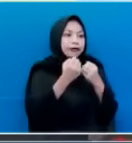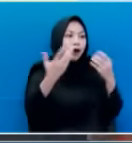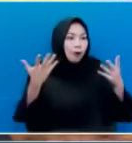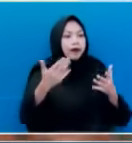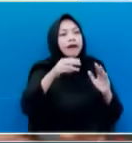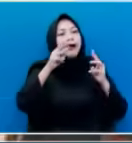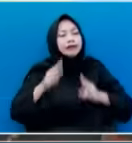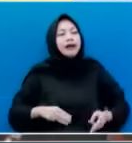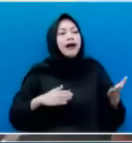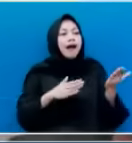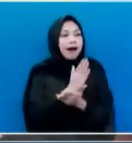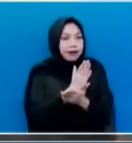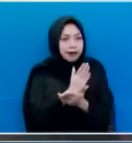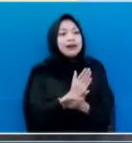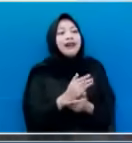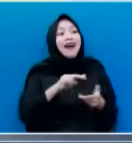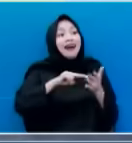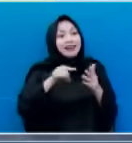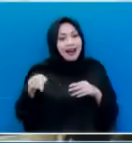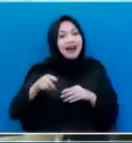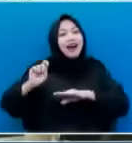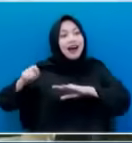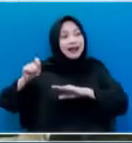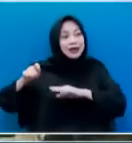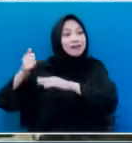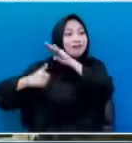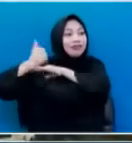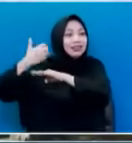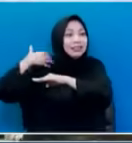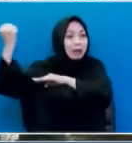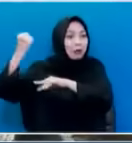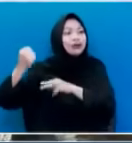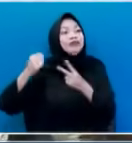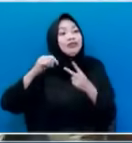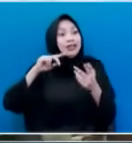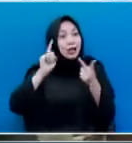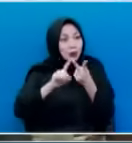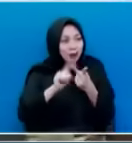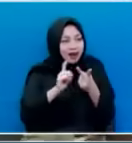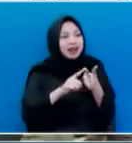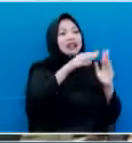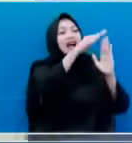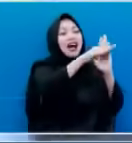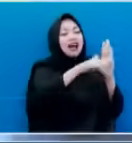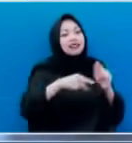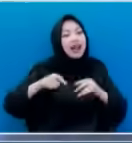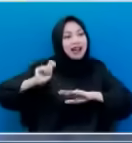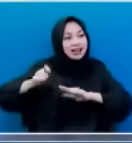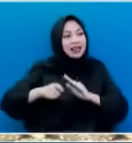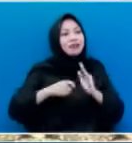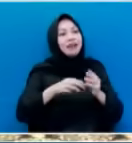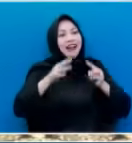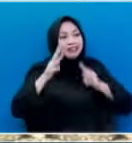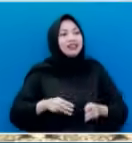Jadi logika hukumnya sebuah putusan yang dibuat dengan proses yang ternyata melanggar etik, dan itu pelanggaran